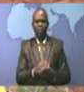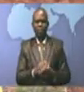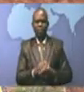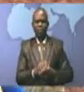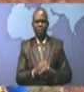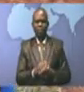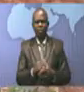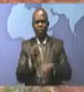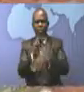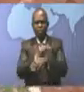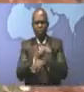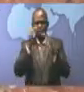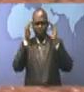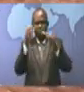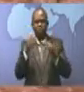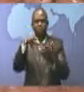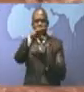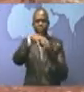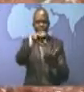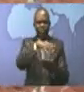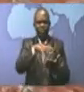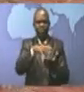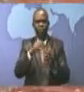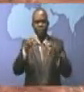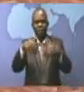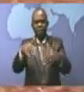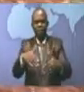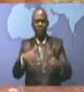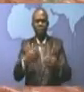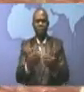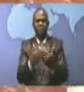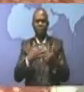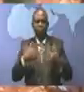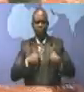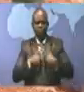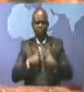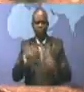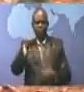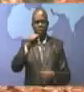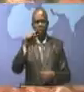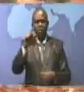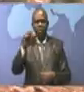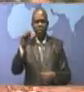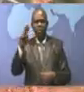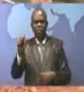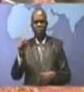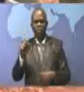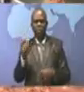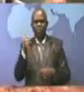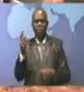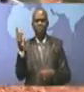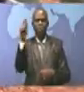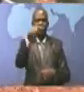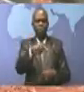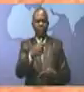l'environnement. Le ministre chargé de l'environnement, de l'agriculture et de l'élevage, Sanctus Nilagira, s'est rendu sur les lieux pour prêter